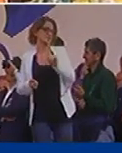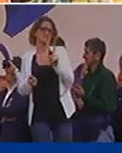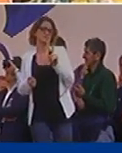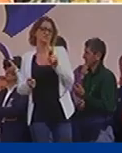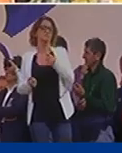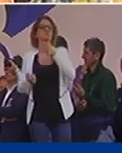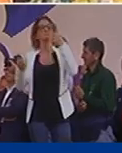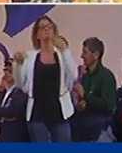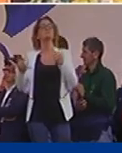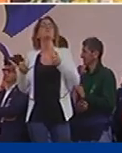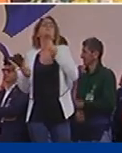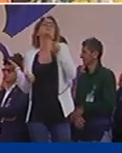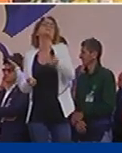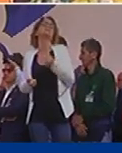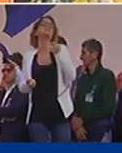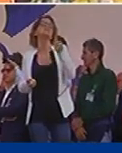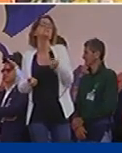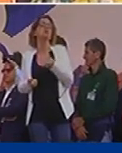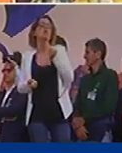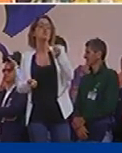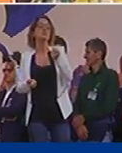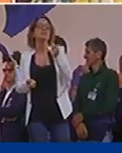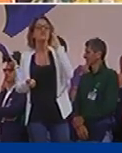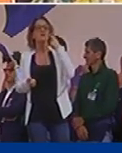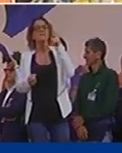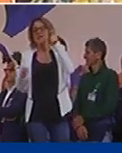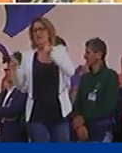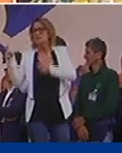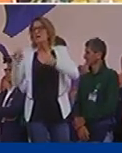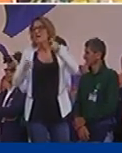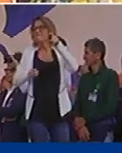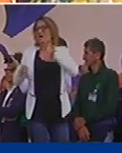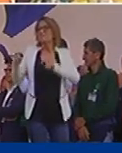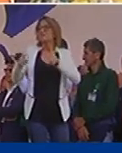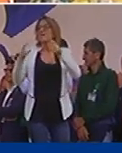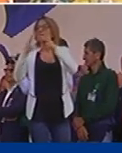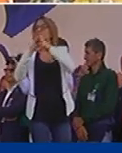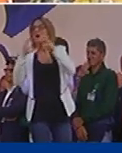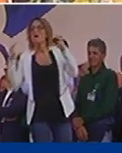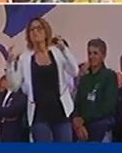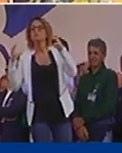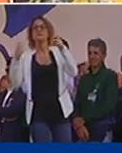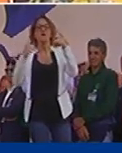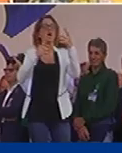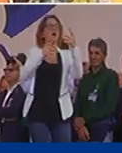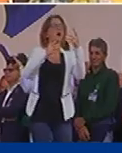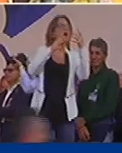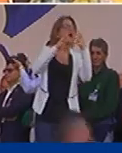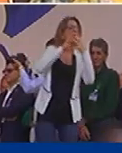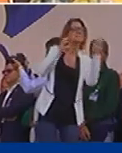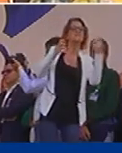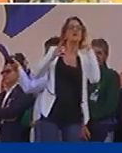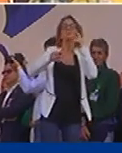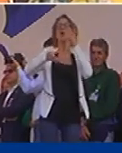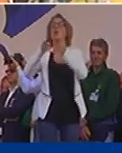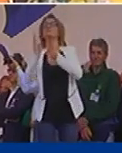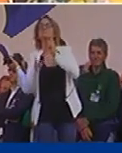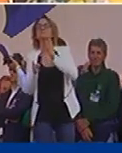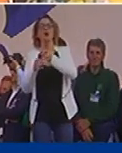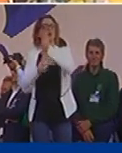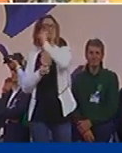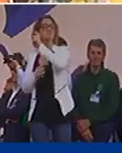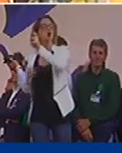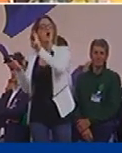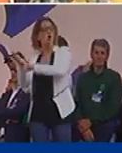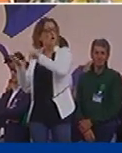andare in pensione dopo aver faticato in fabbrica, in azienda o in ospedale e avendo pagato i